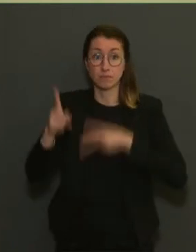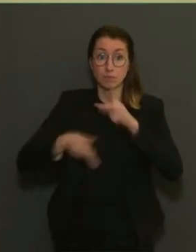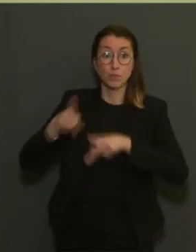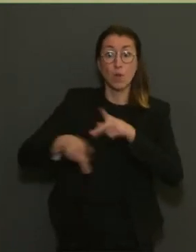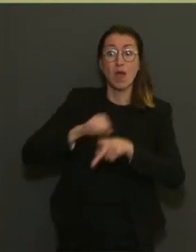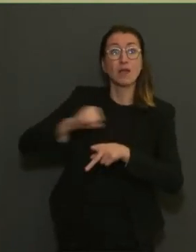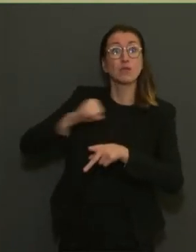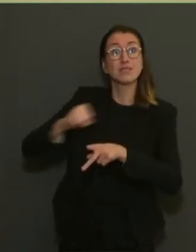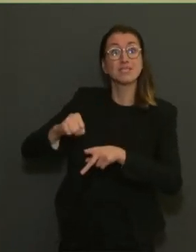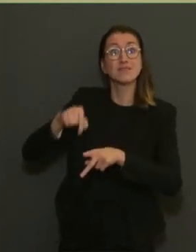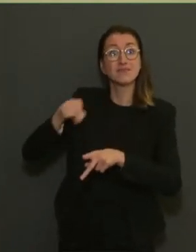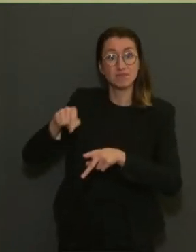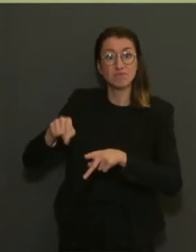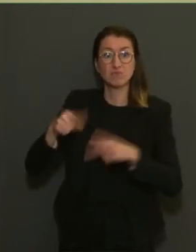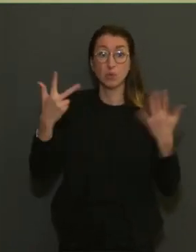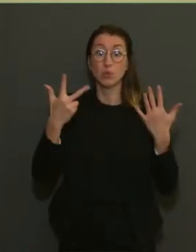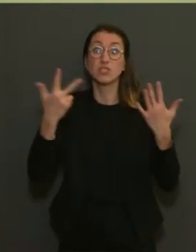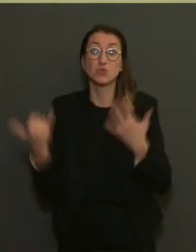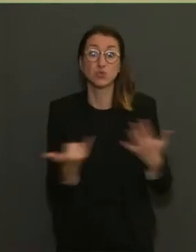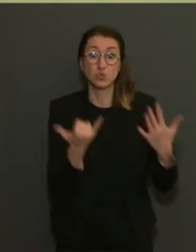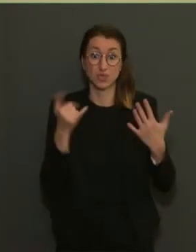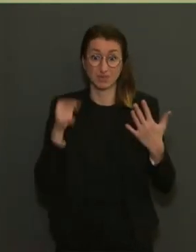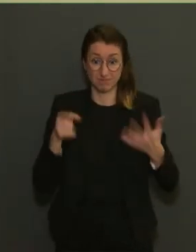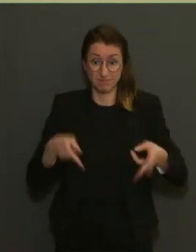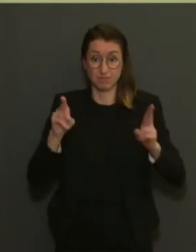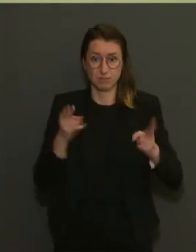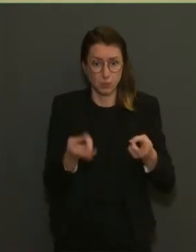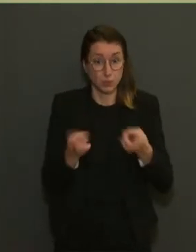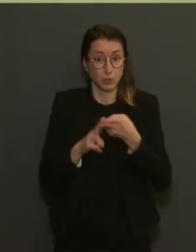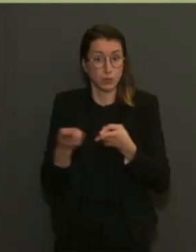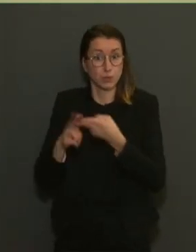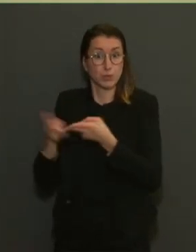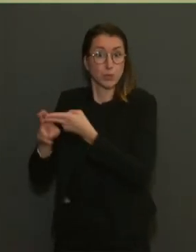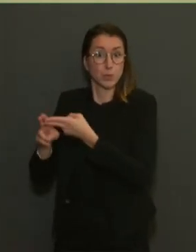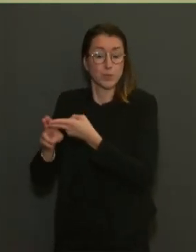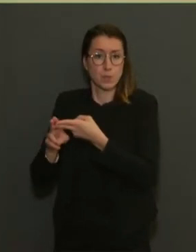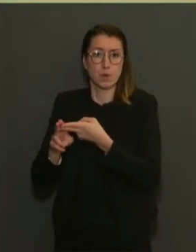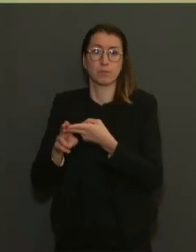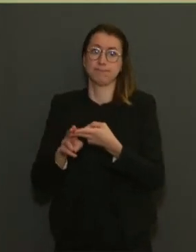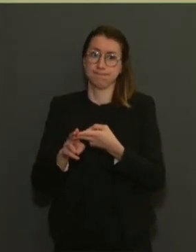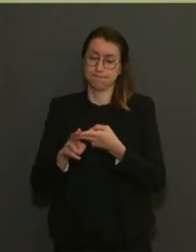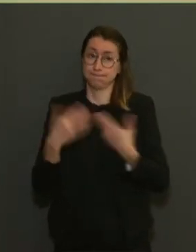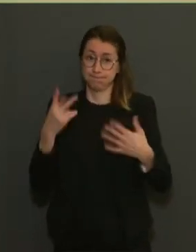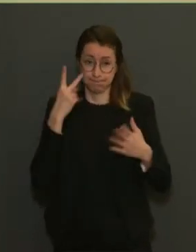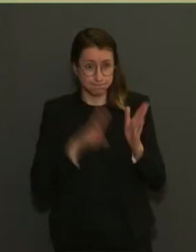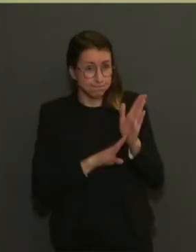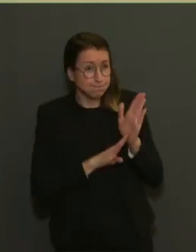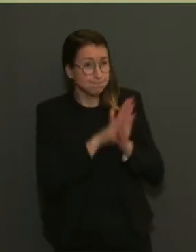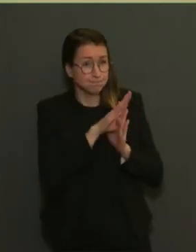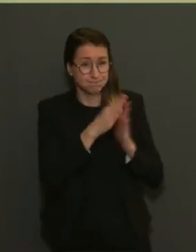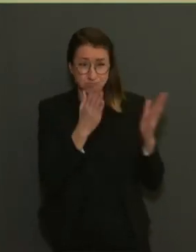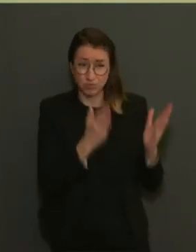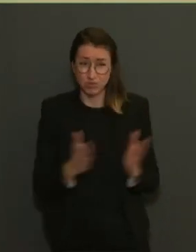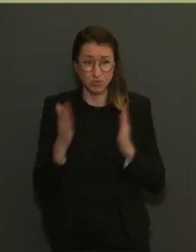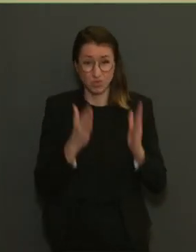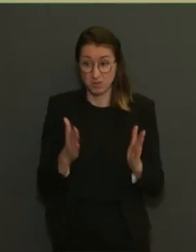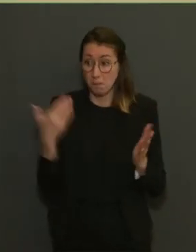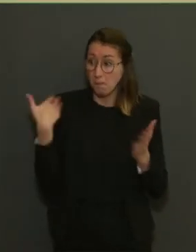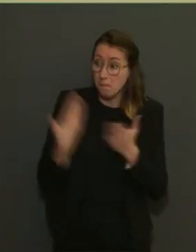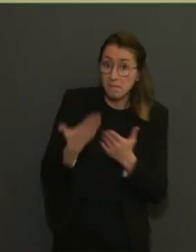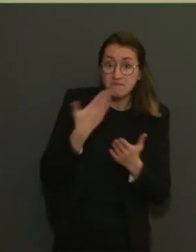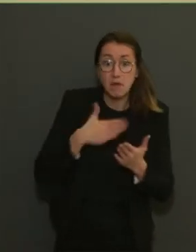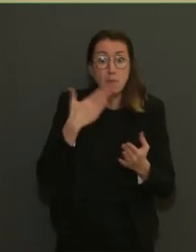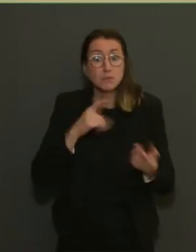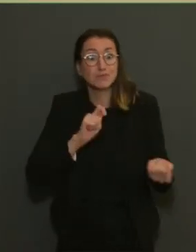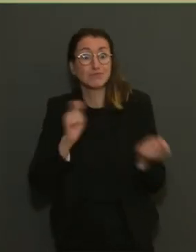tous les 8 jours, sans que là aussi on ne note un ralentissement notable. Ceci nous